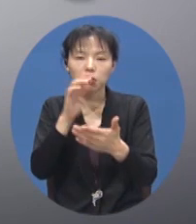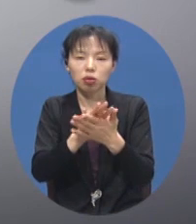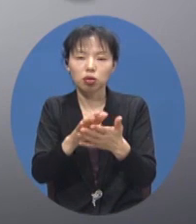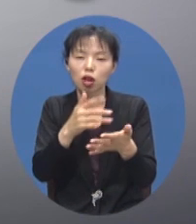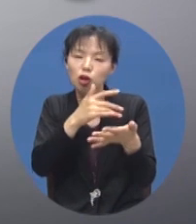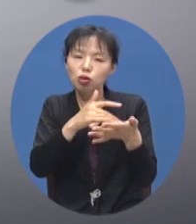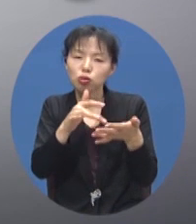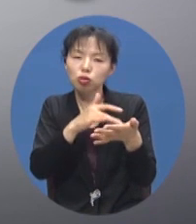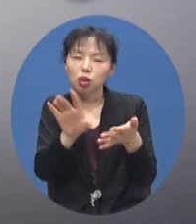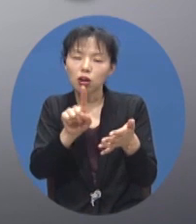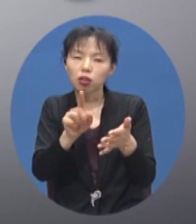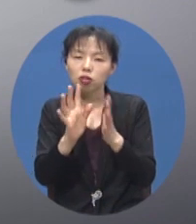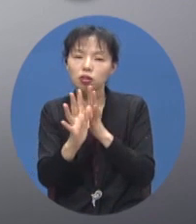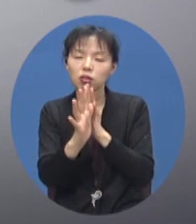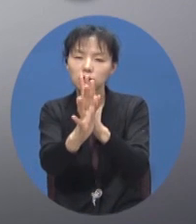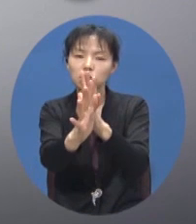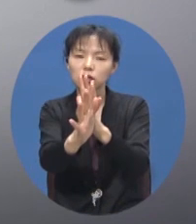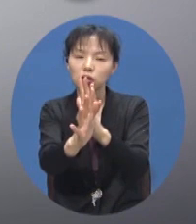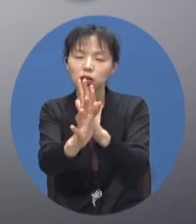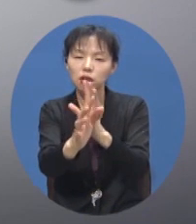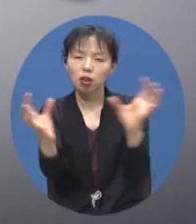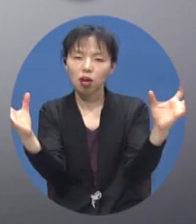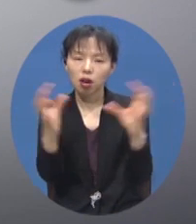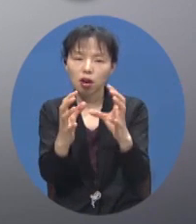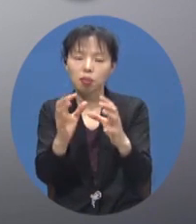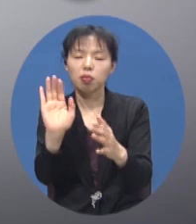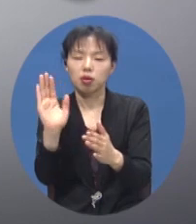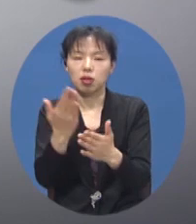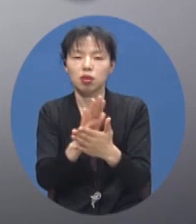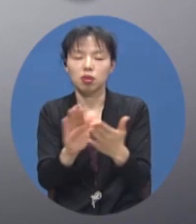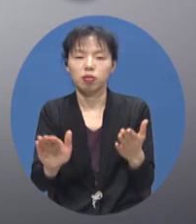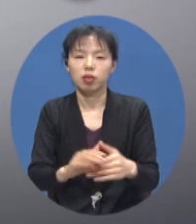숫자들은 어떤 질서에 의해서 조합이 되어 있습니다.